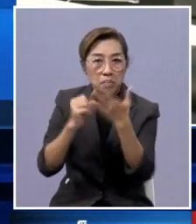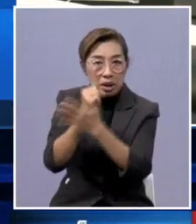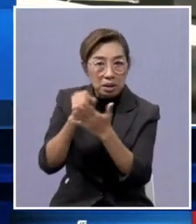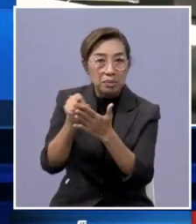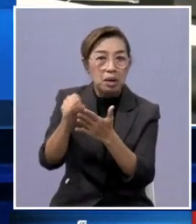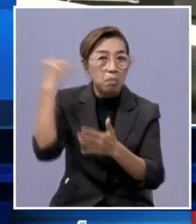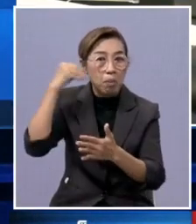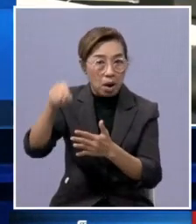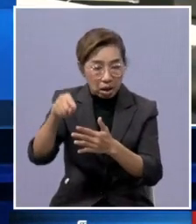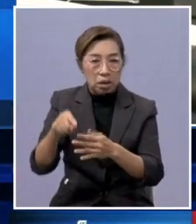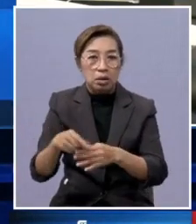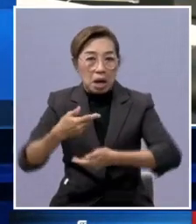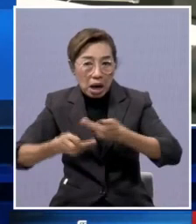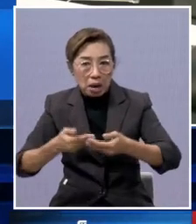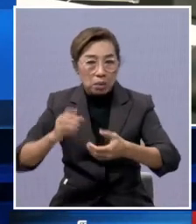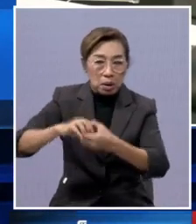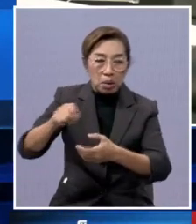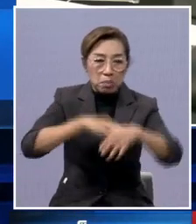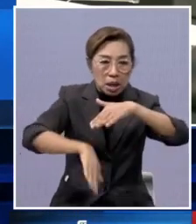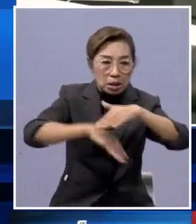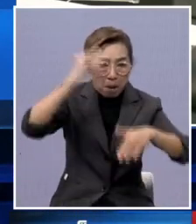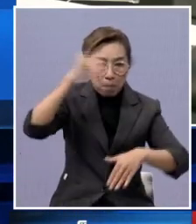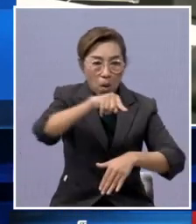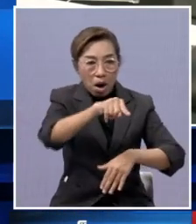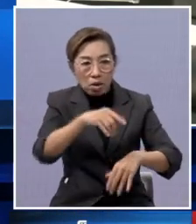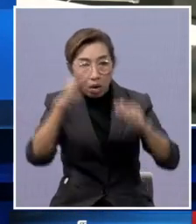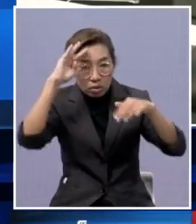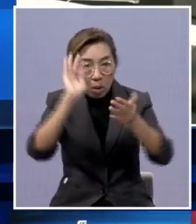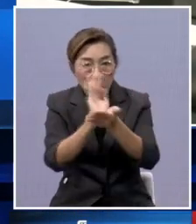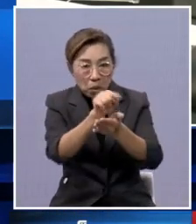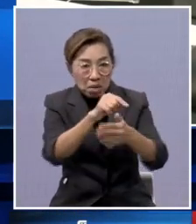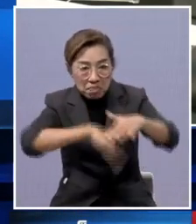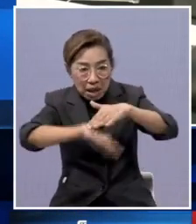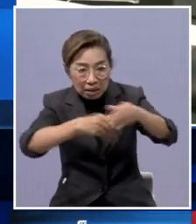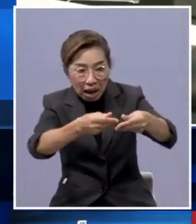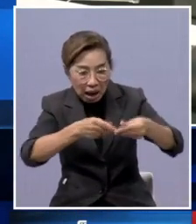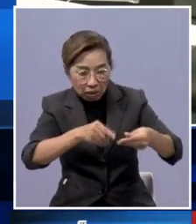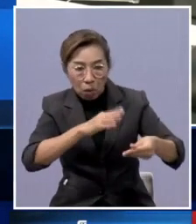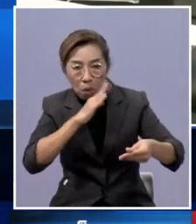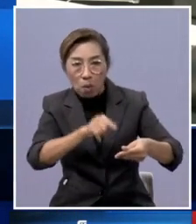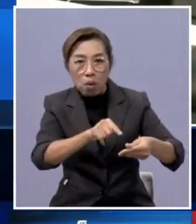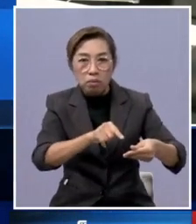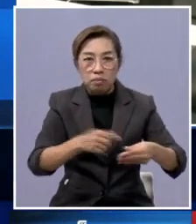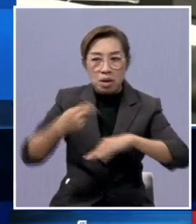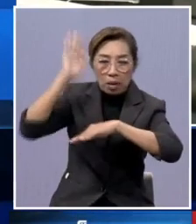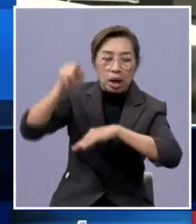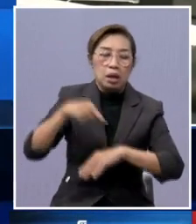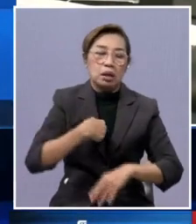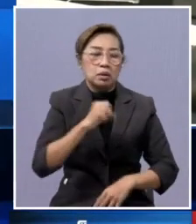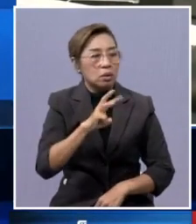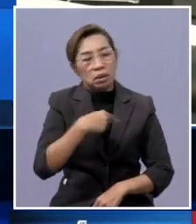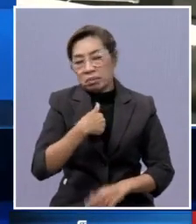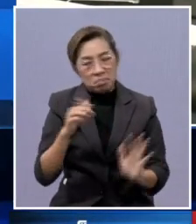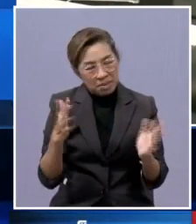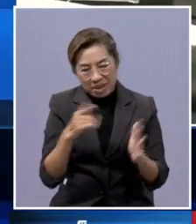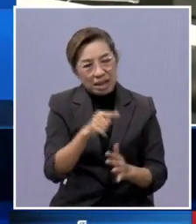ยาค้ายาเสพติดเอาหลักฐานเท็จจากเจ้าหน้าที่ตำรวจบางคนมาส่งอภิปรายด้วยเนี่ยนะครับซึ่งเจ้าตัวก็ยืนยันว่าไม่ได้เกี่ยวข้องไม่มี